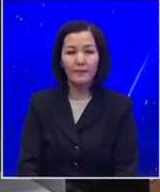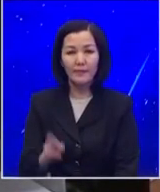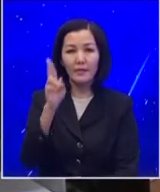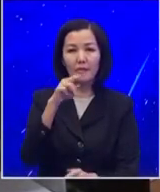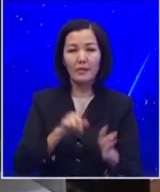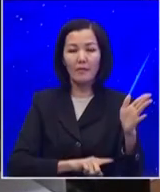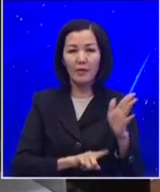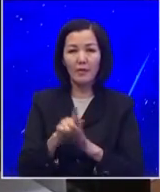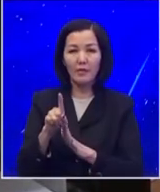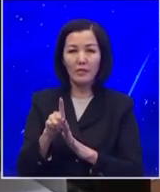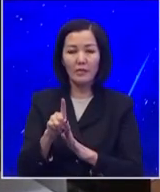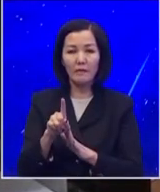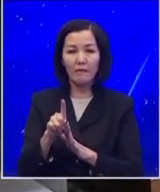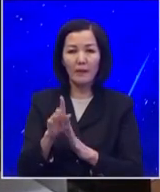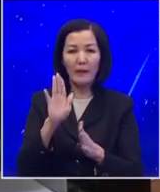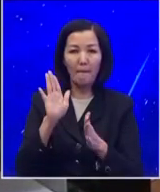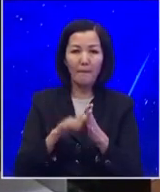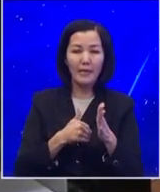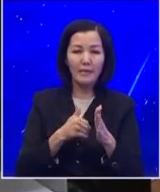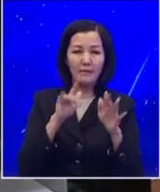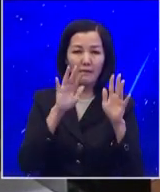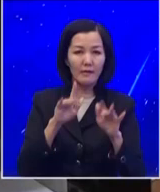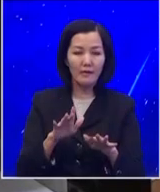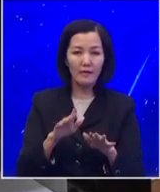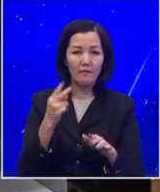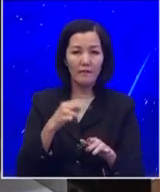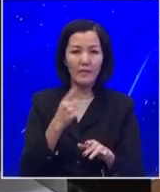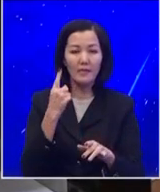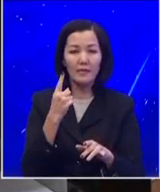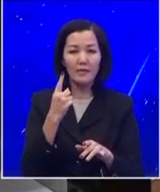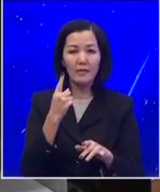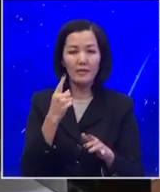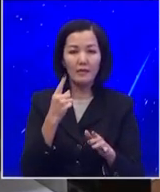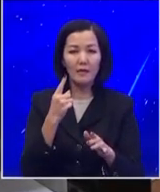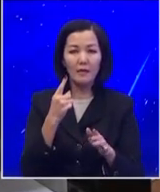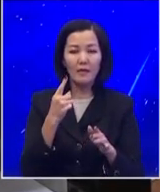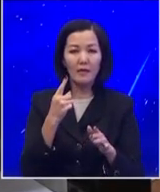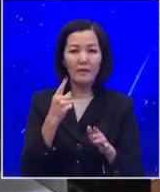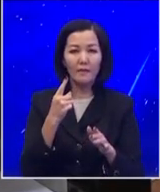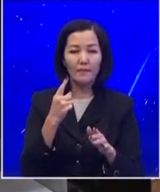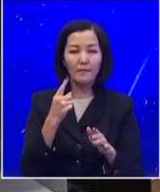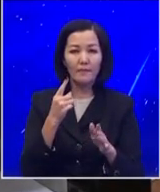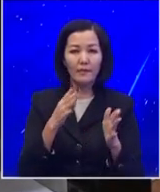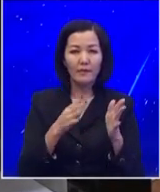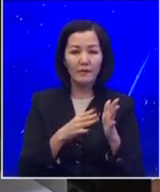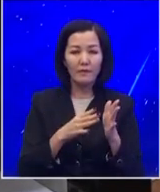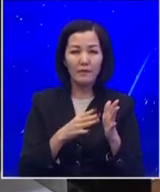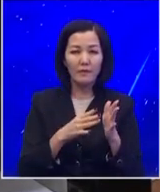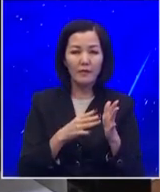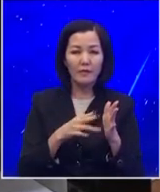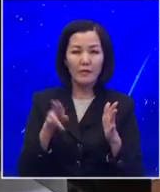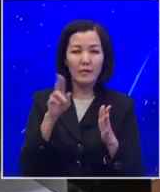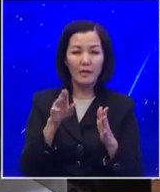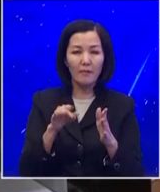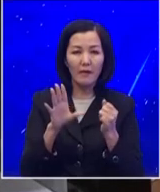ожидается преимущественно погода без осадков. Лишь 27 декабря по области ожидается местами выпадение снега. Также в